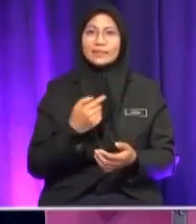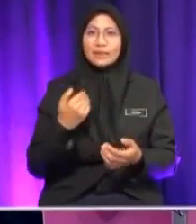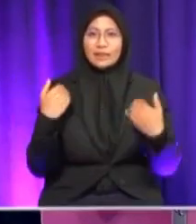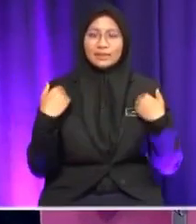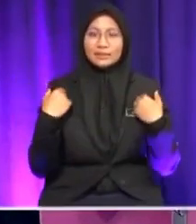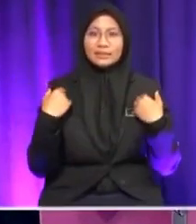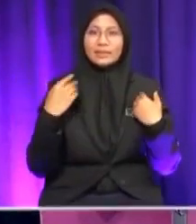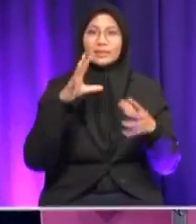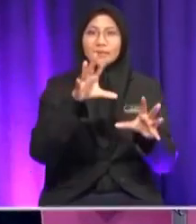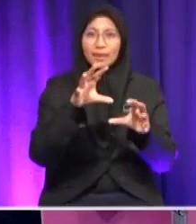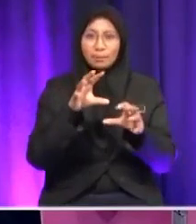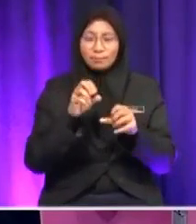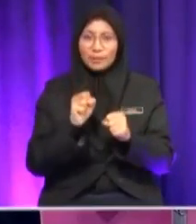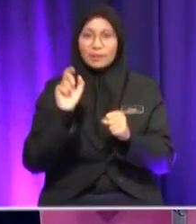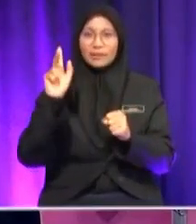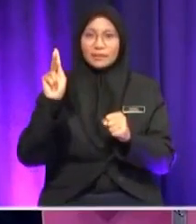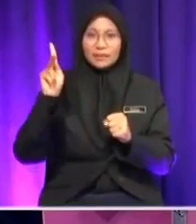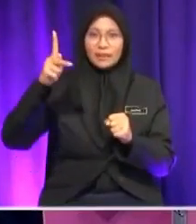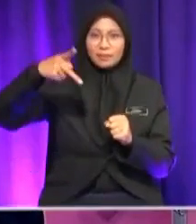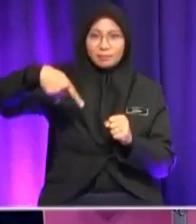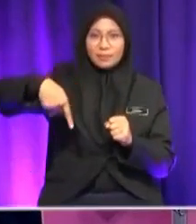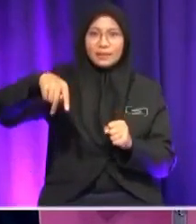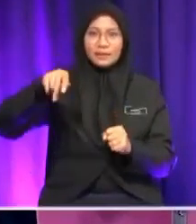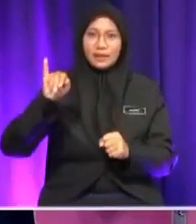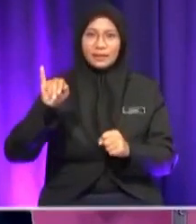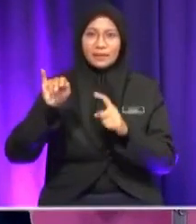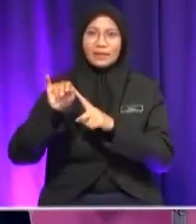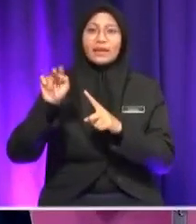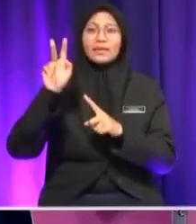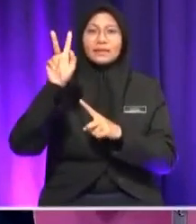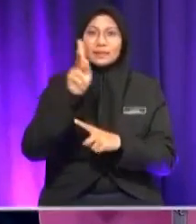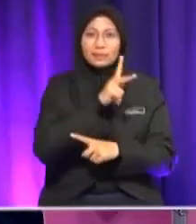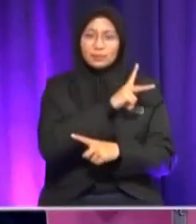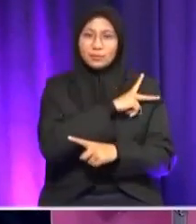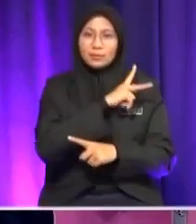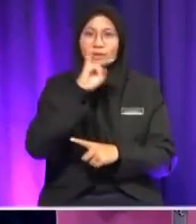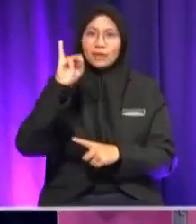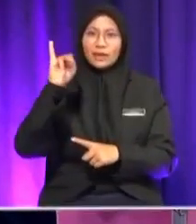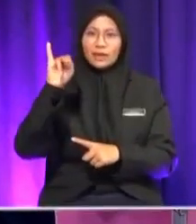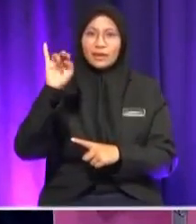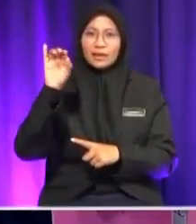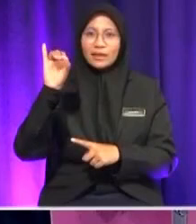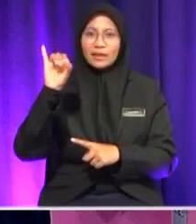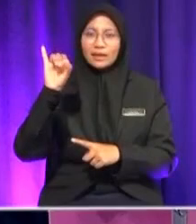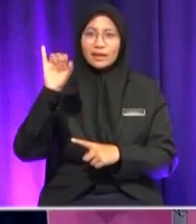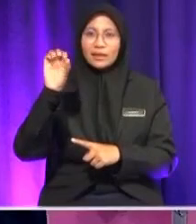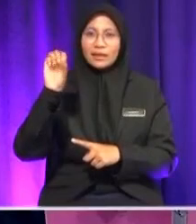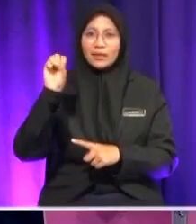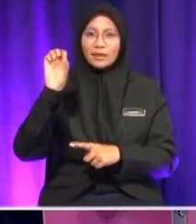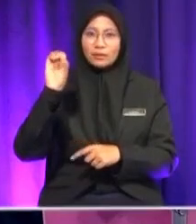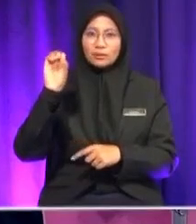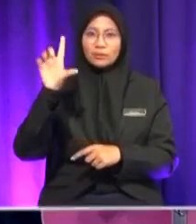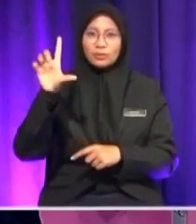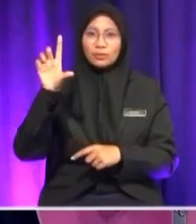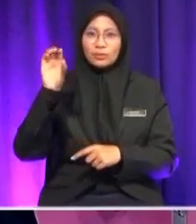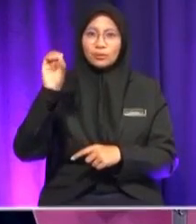KPI? KPI adalah Ketua Isolasi di mana mereka akan ambil dan mereka akan simpan harta kita. Dan mereka akan